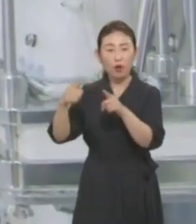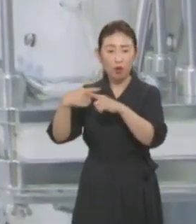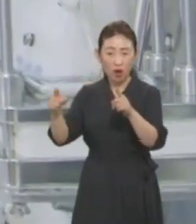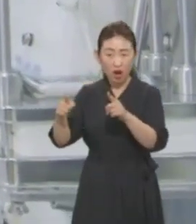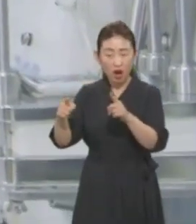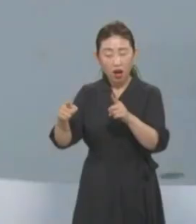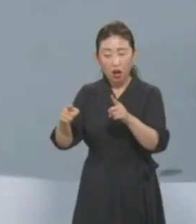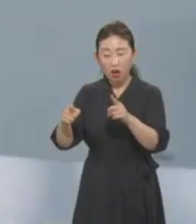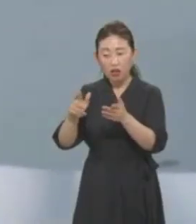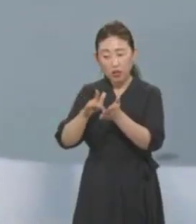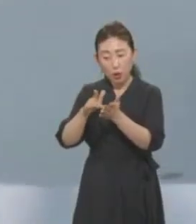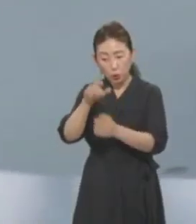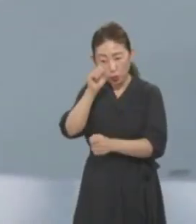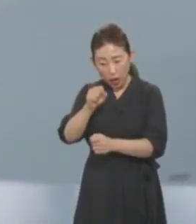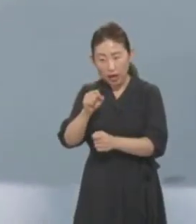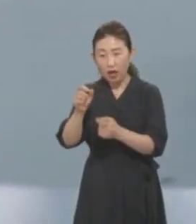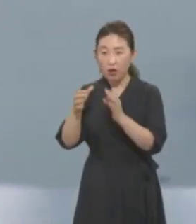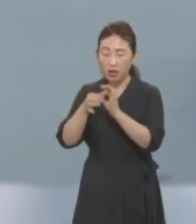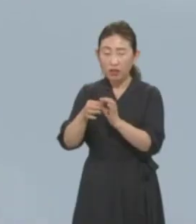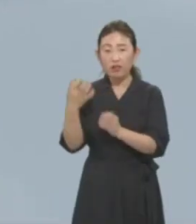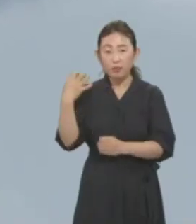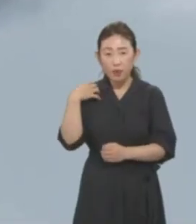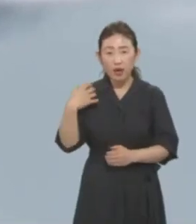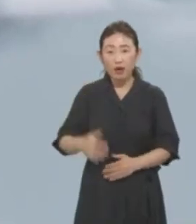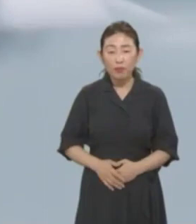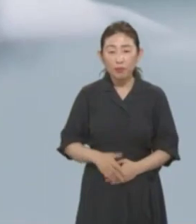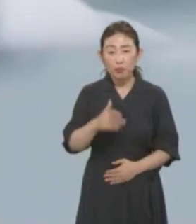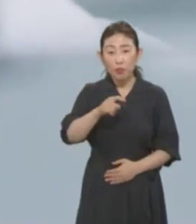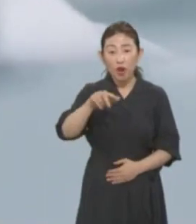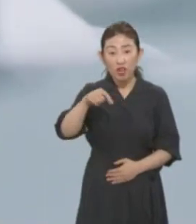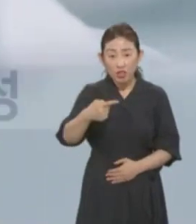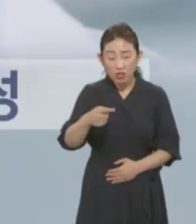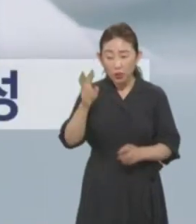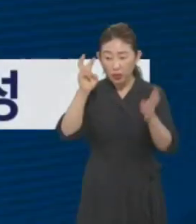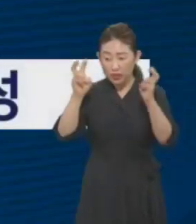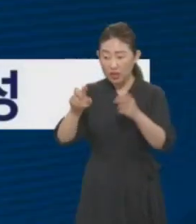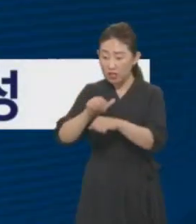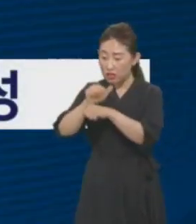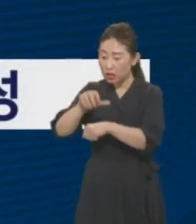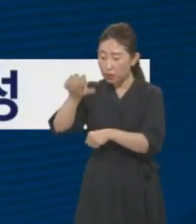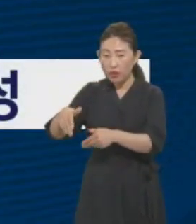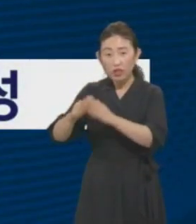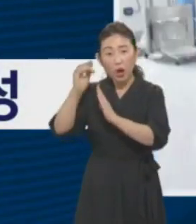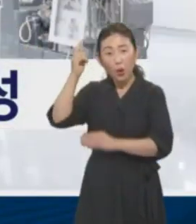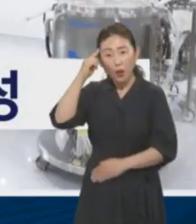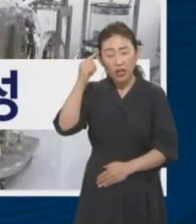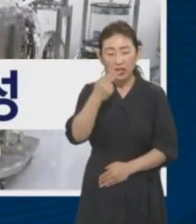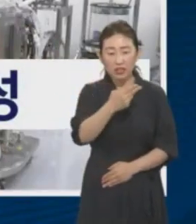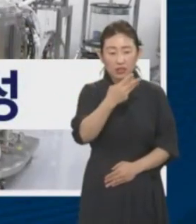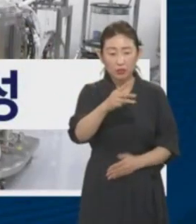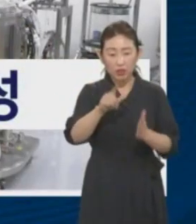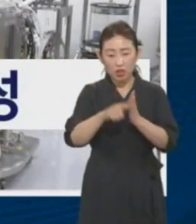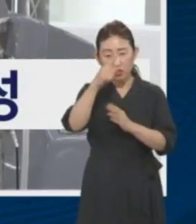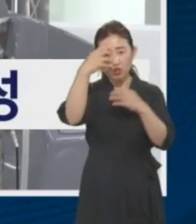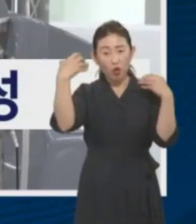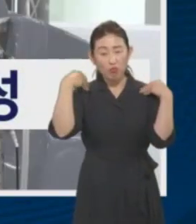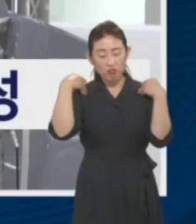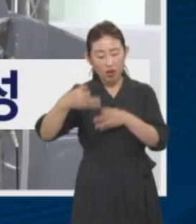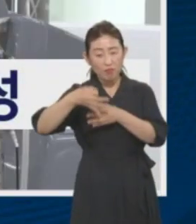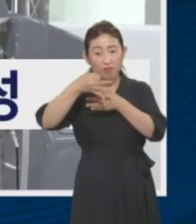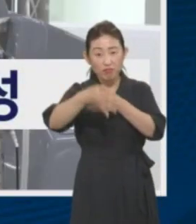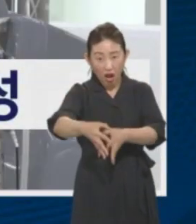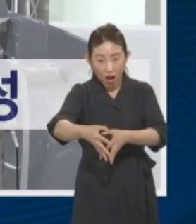평가와 품질 보장 등을 담당합니다. 머크가 싱가포르를 선택한 가장 큰 이유는 지난 2003년 정부 주도 아래